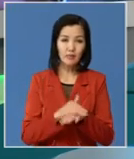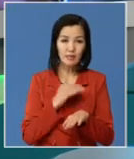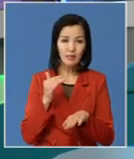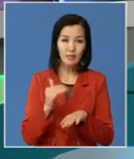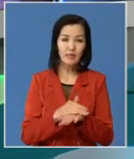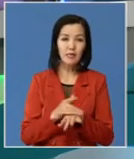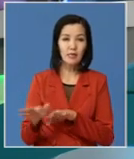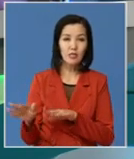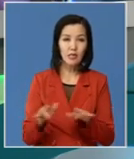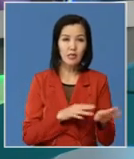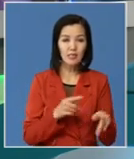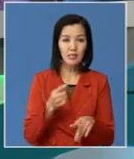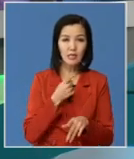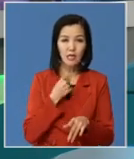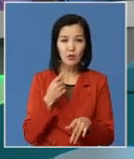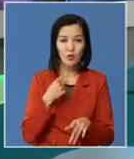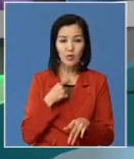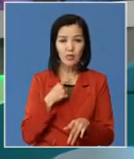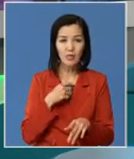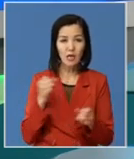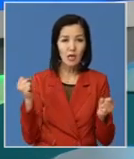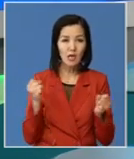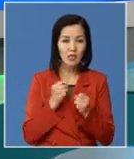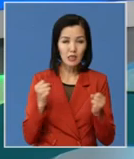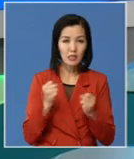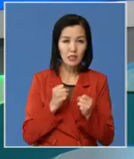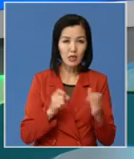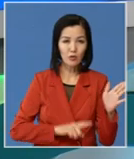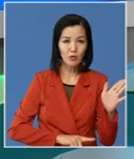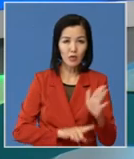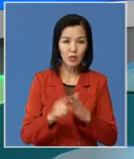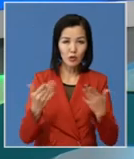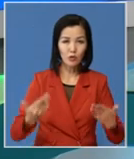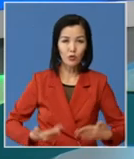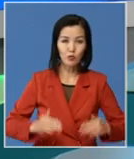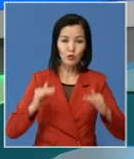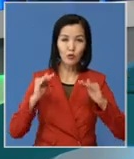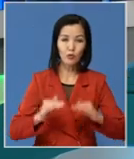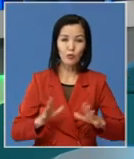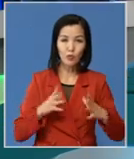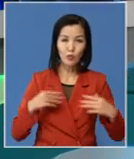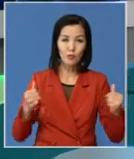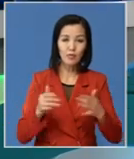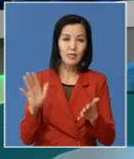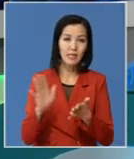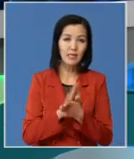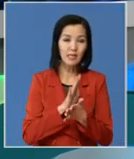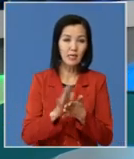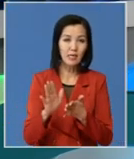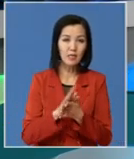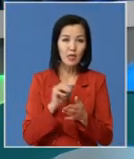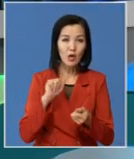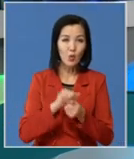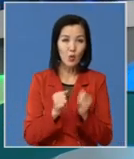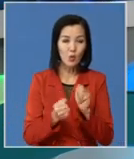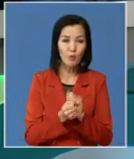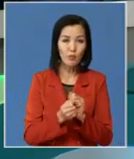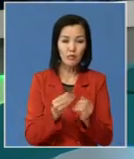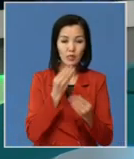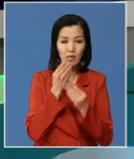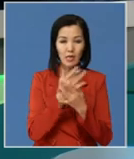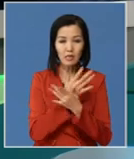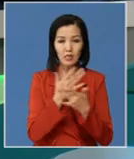медалінің иегері арқада туғанымен жер таппан жерде жетер Жетісуым дейді. Еңбек жолының нағыз бір керемет кездері осы